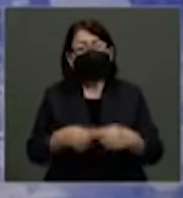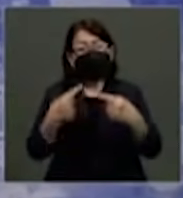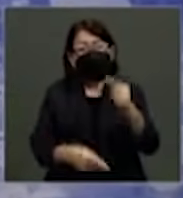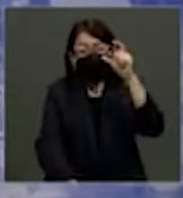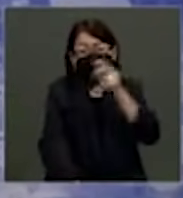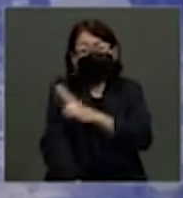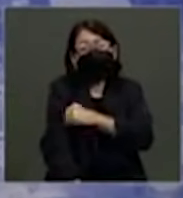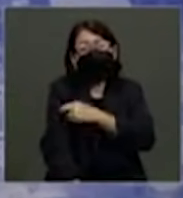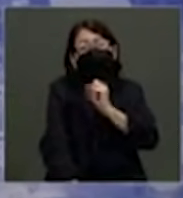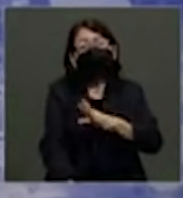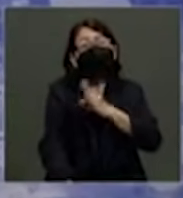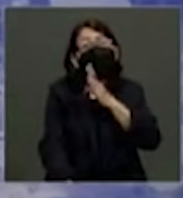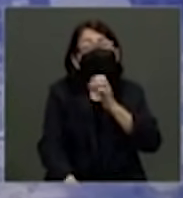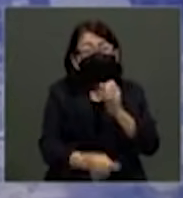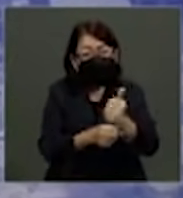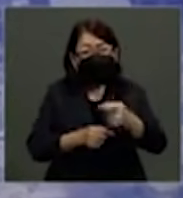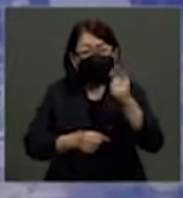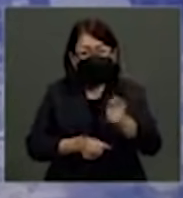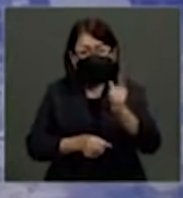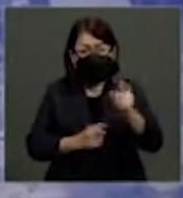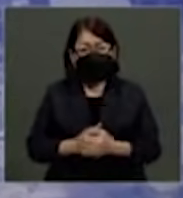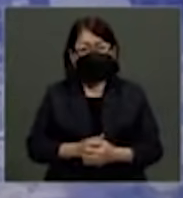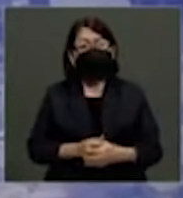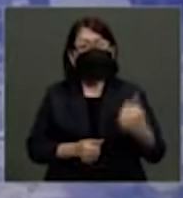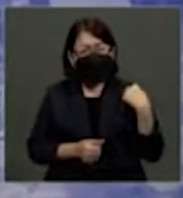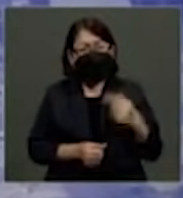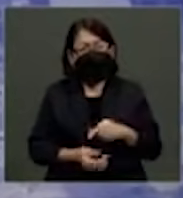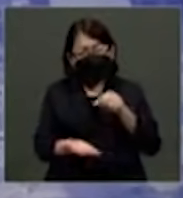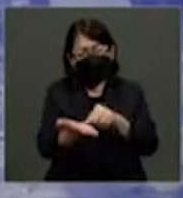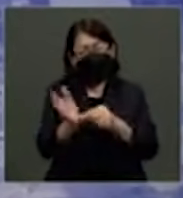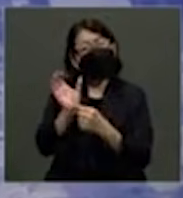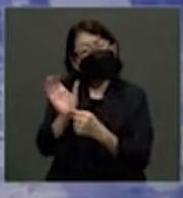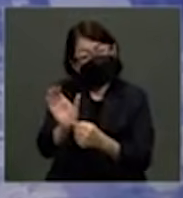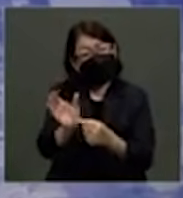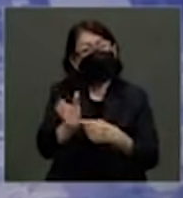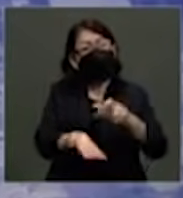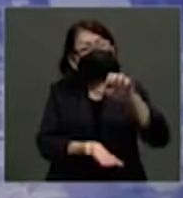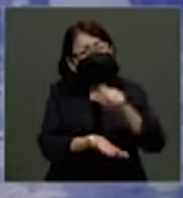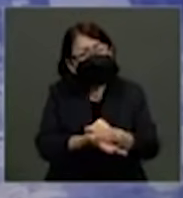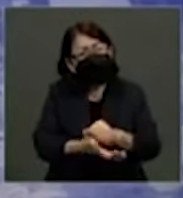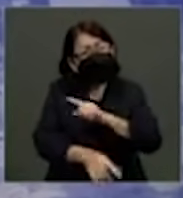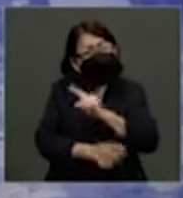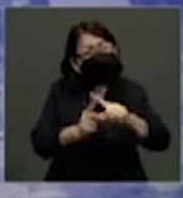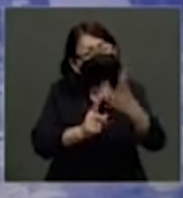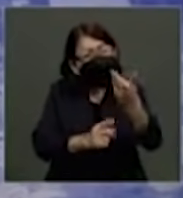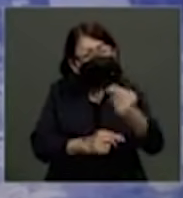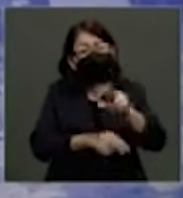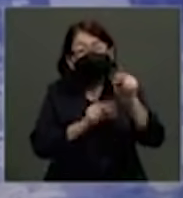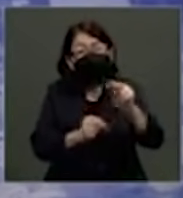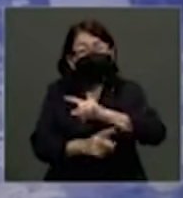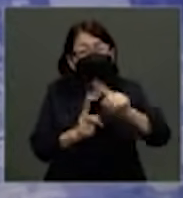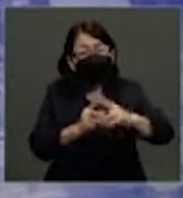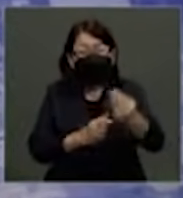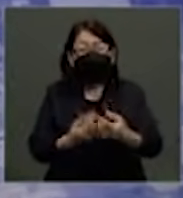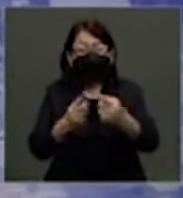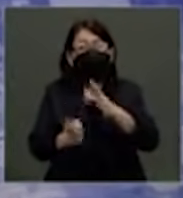องไปขออนุญาตเพื่อเป็นหลักฐานในการเดินทางก่อนนะคะ ก็ถ้าเป็นไปได้มีโดยส่วนใหญ่เราก็จะใช้ระบบของการ